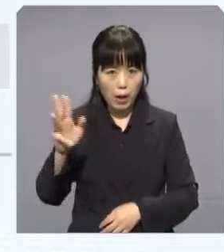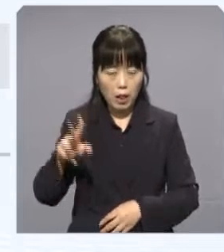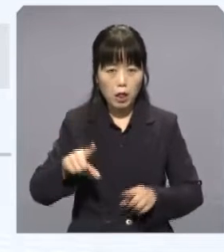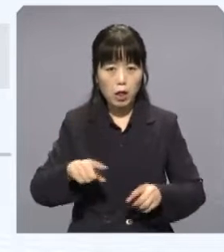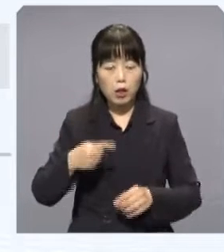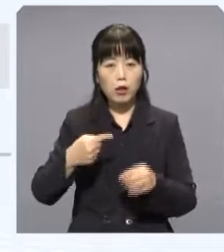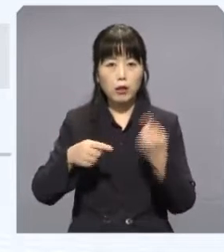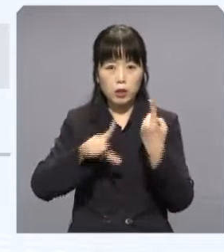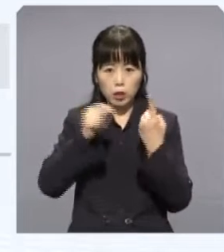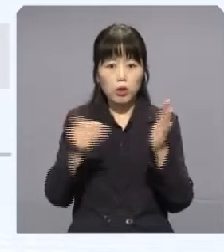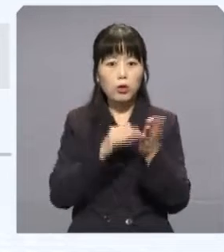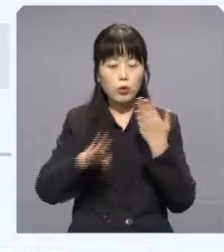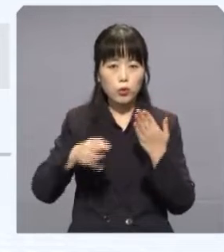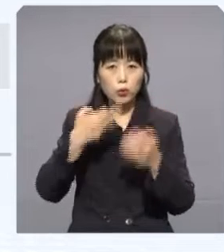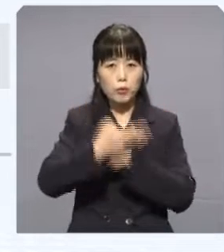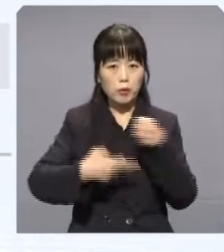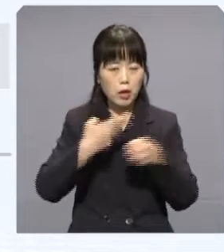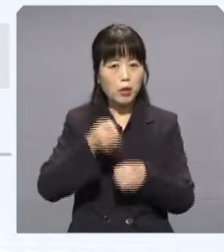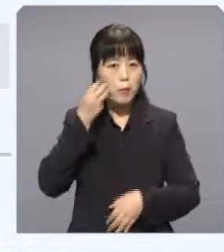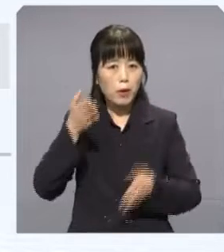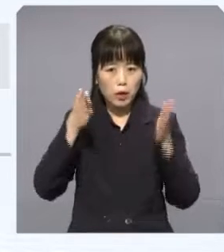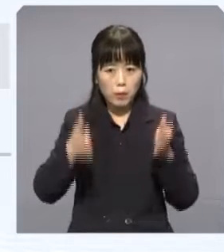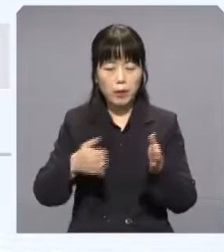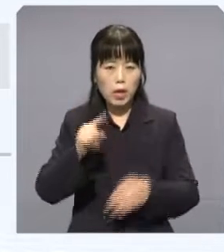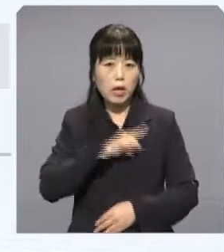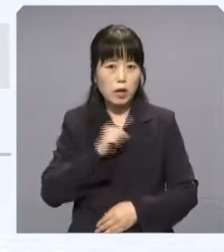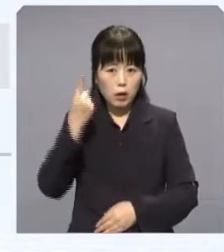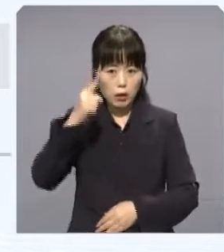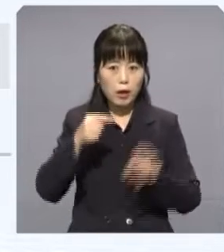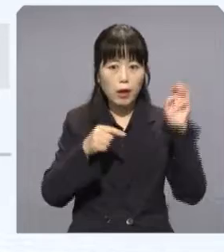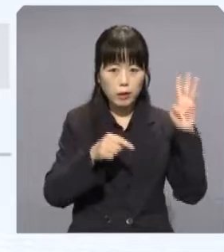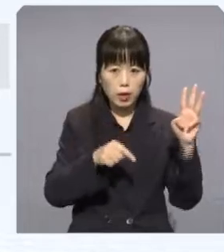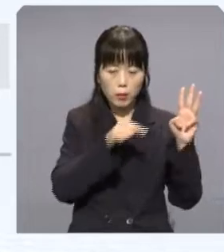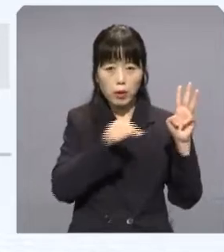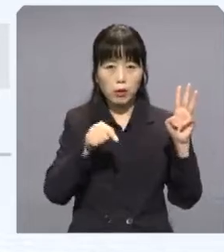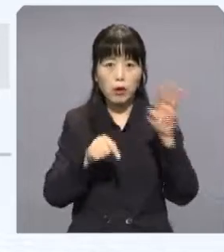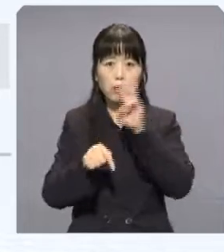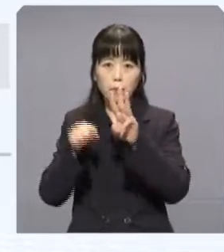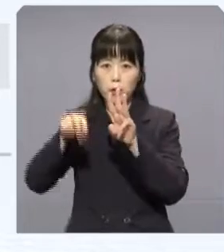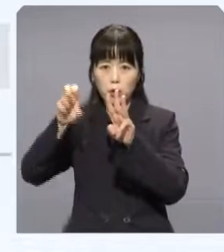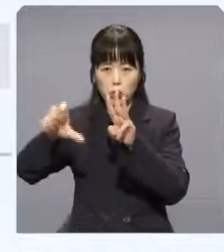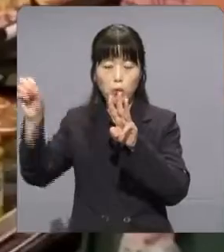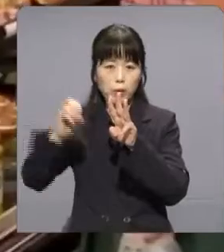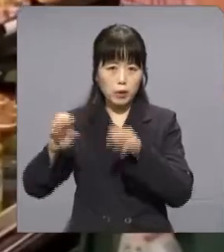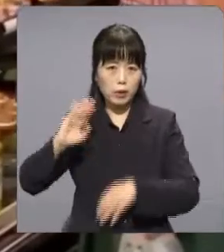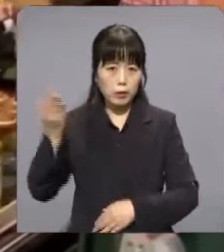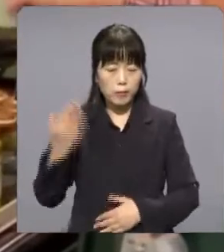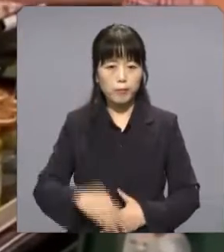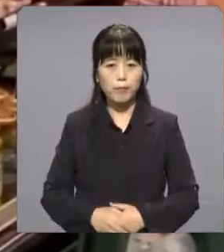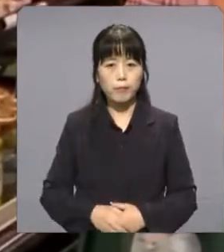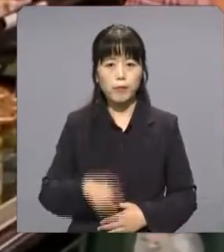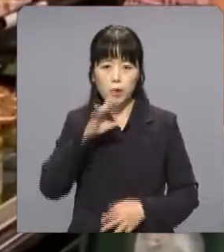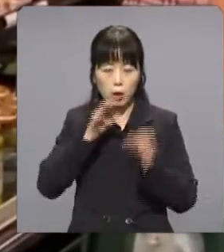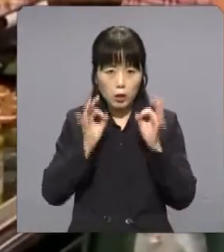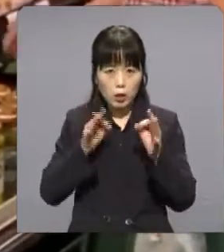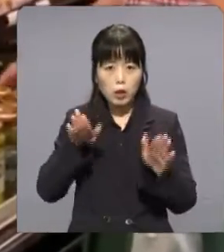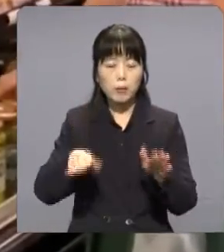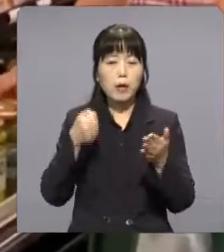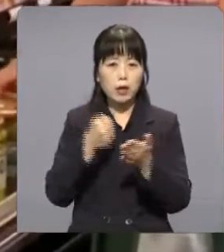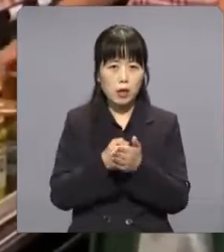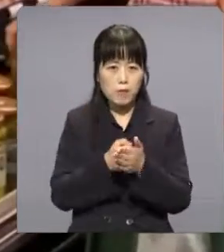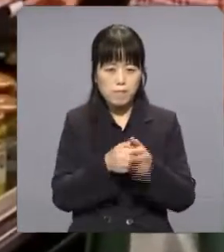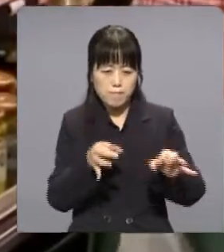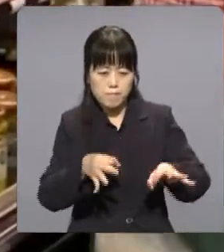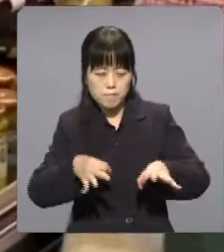이후 14년 8개월 만에 가장 높은 수준인 3-3.25%가 됐습니다 연준의 이번 결정은